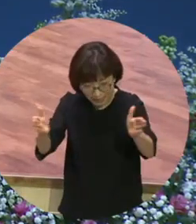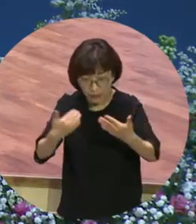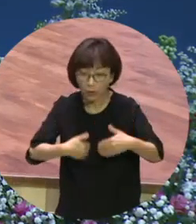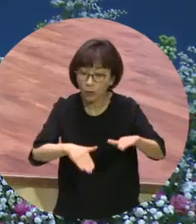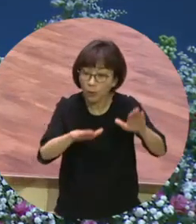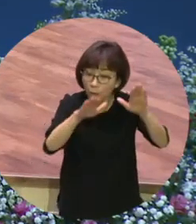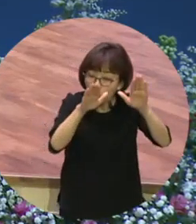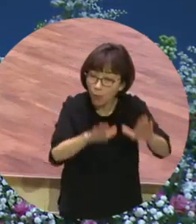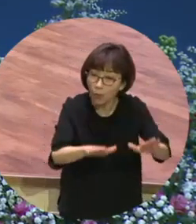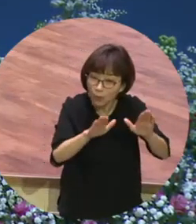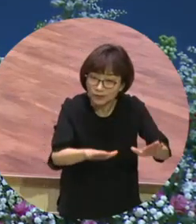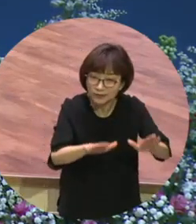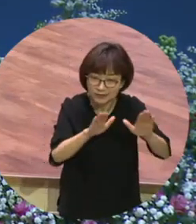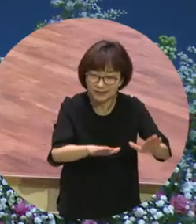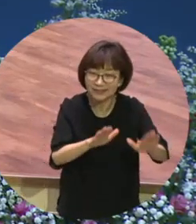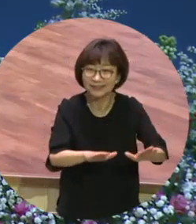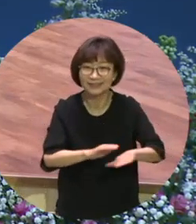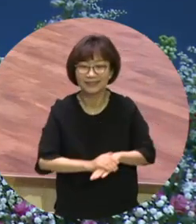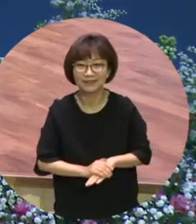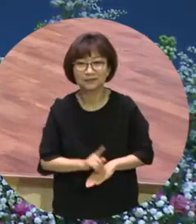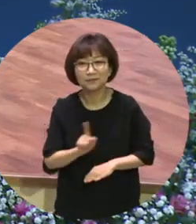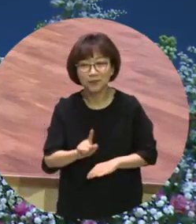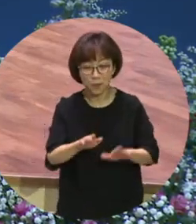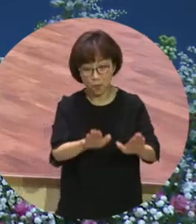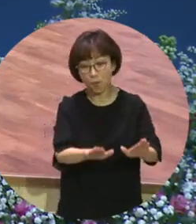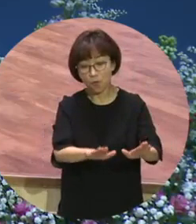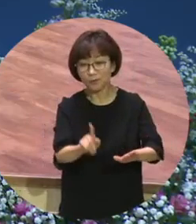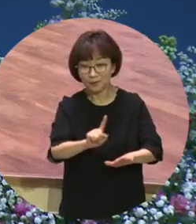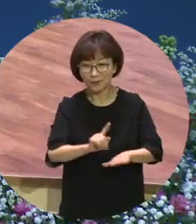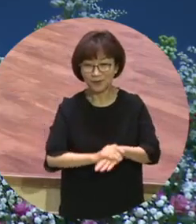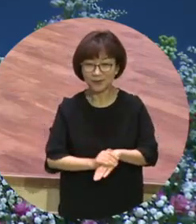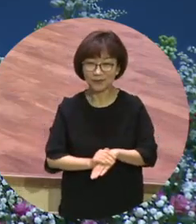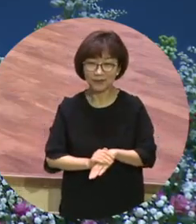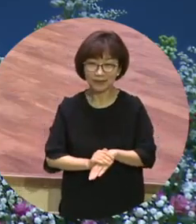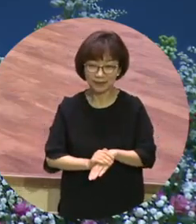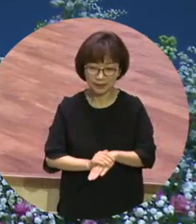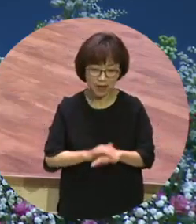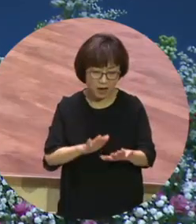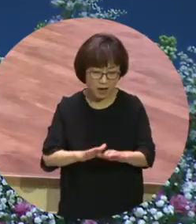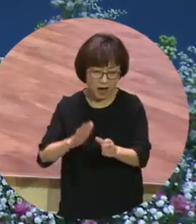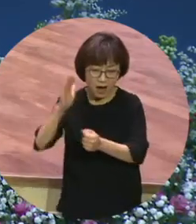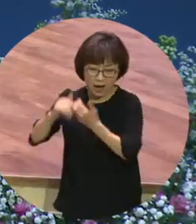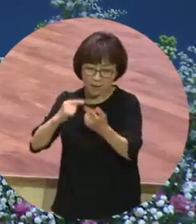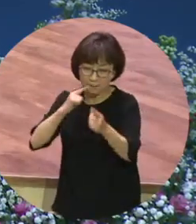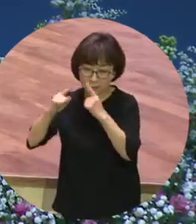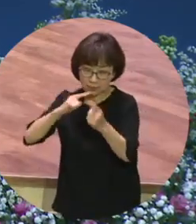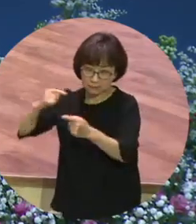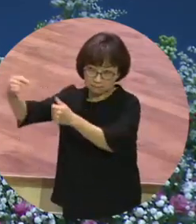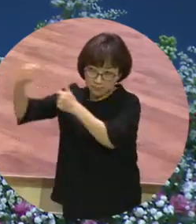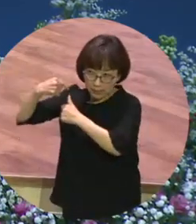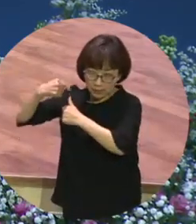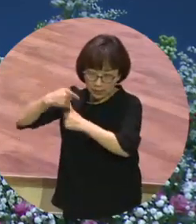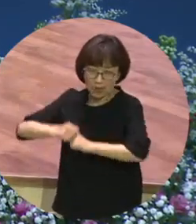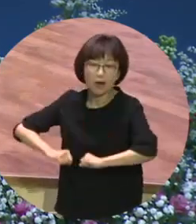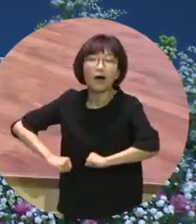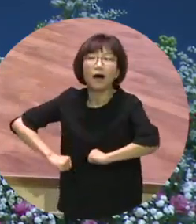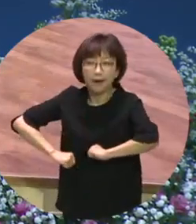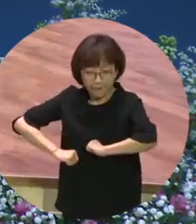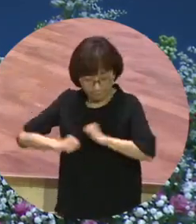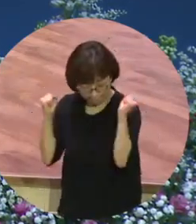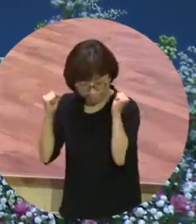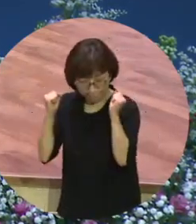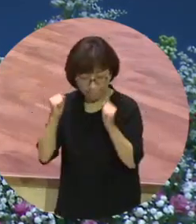오늘 여기서 말하는 오늘 1차적으로 이스라엘 백성들이 하나님 말씀을 청종해서 성전